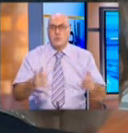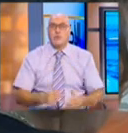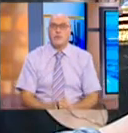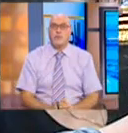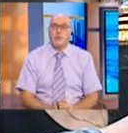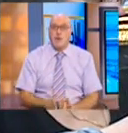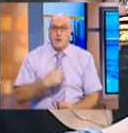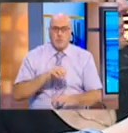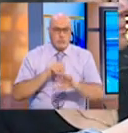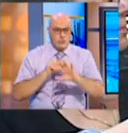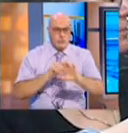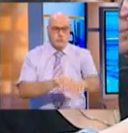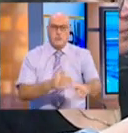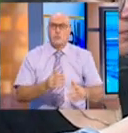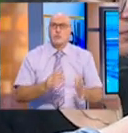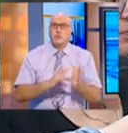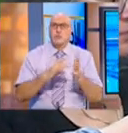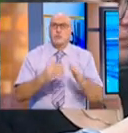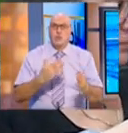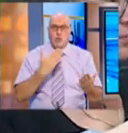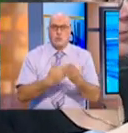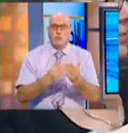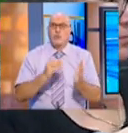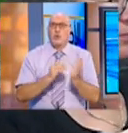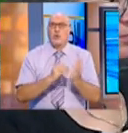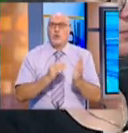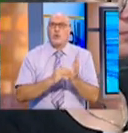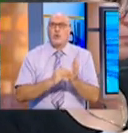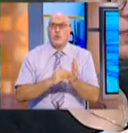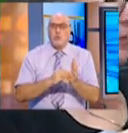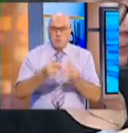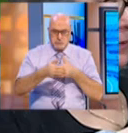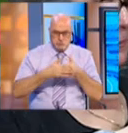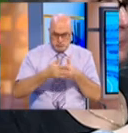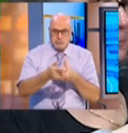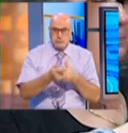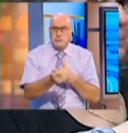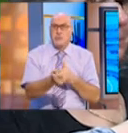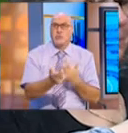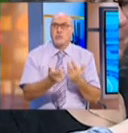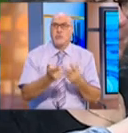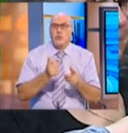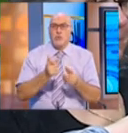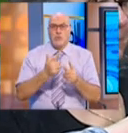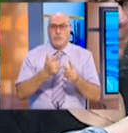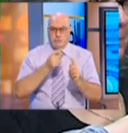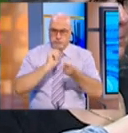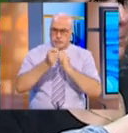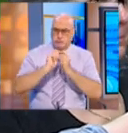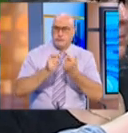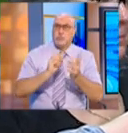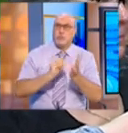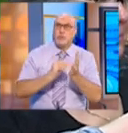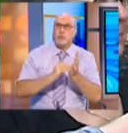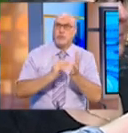نواصل، وحددنا مواعيد يعني قصيرة المدى لكذلك تطرق